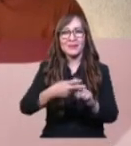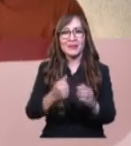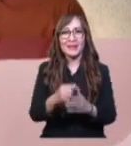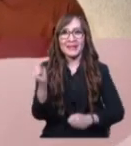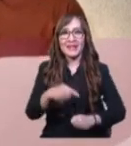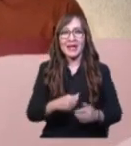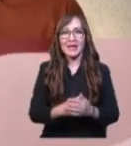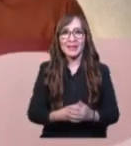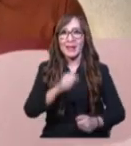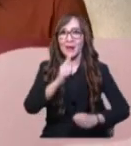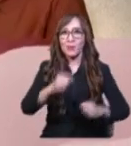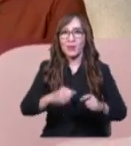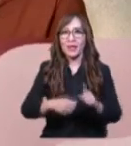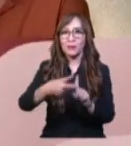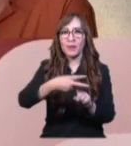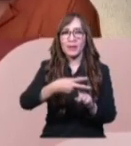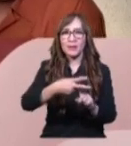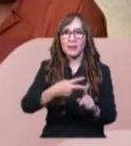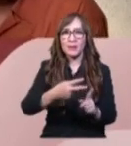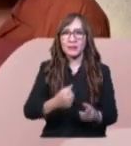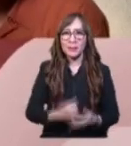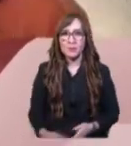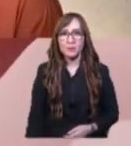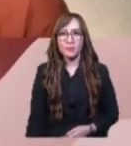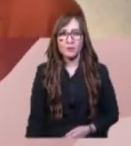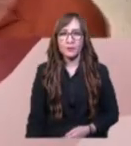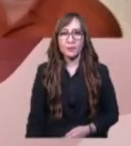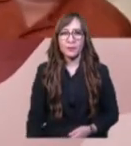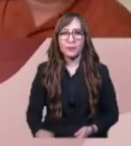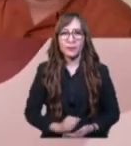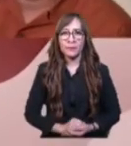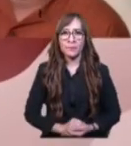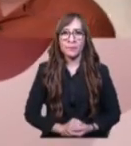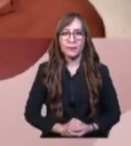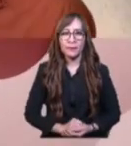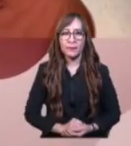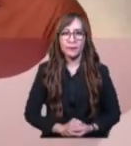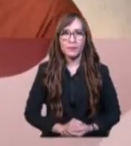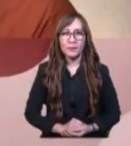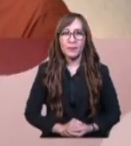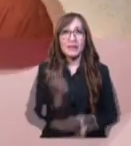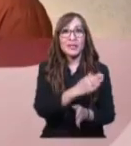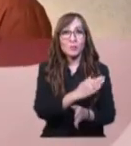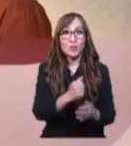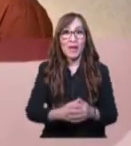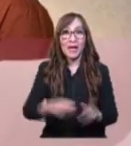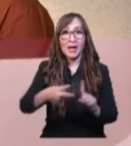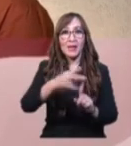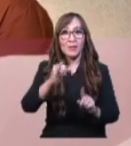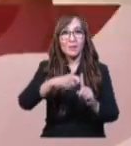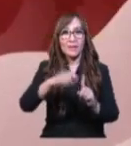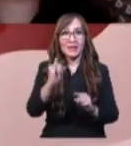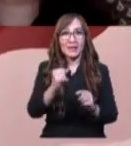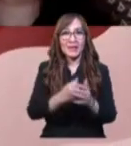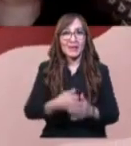Nah, saya ingin ke Kang Vicky lagi nih. Karena tadi mungkin sempat terputus sedikit ya, kita